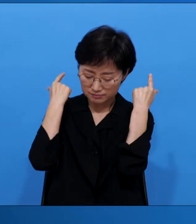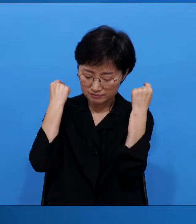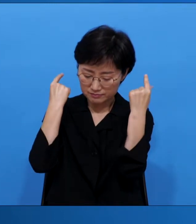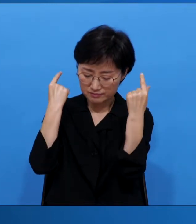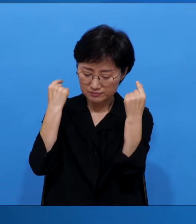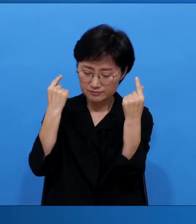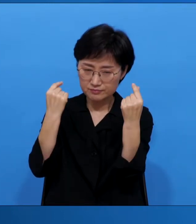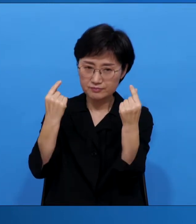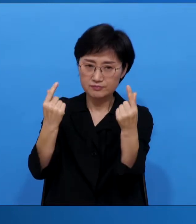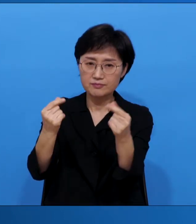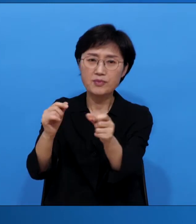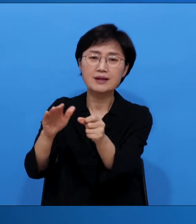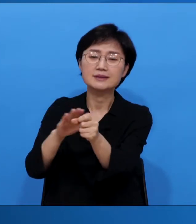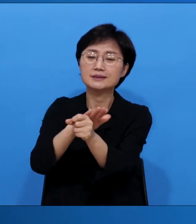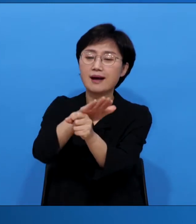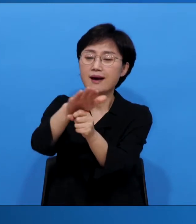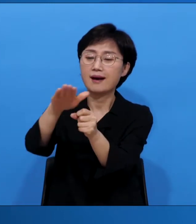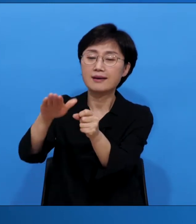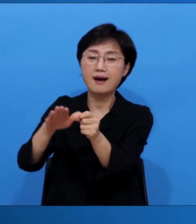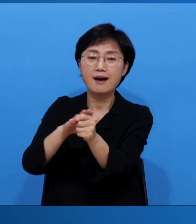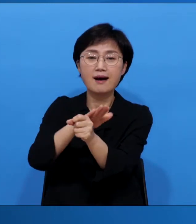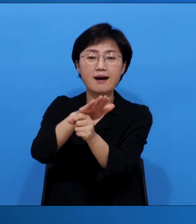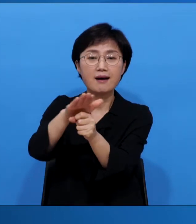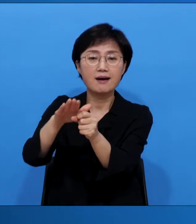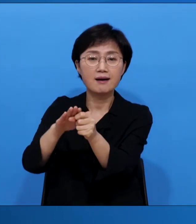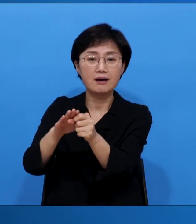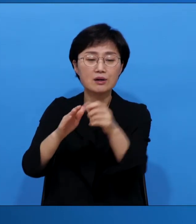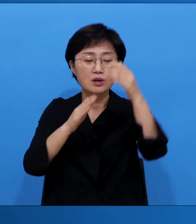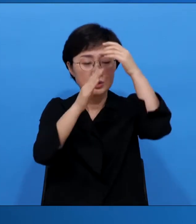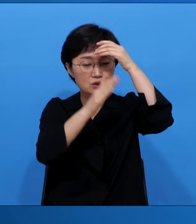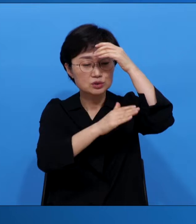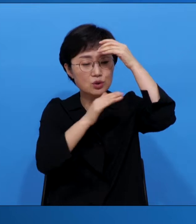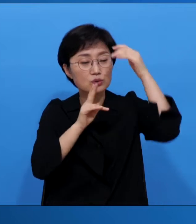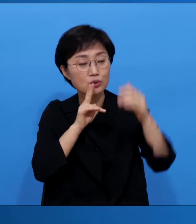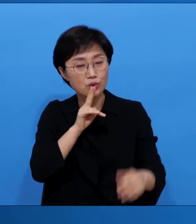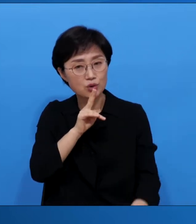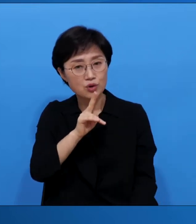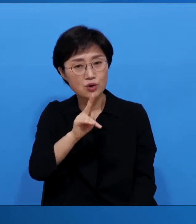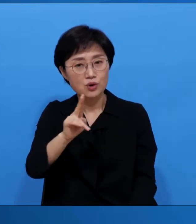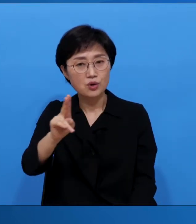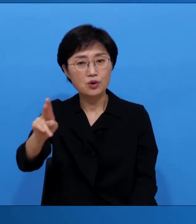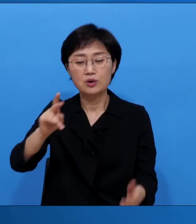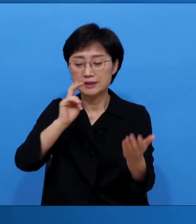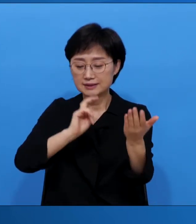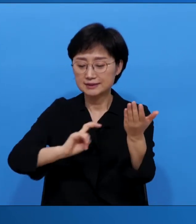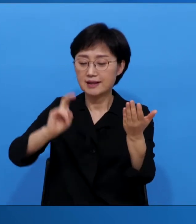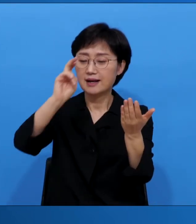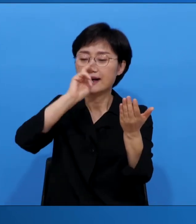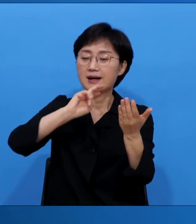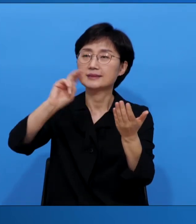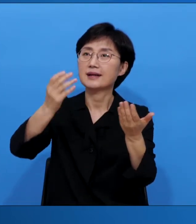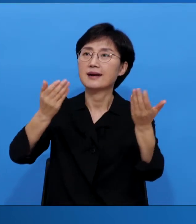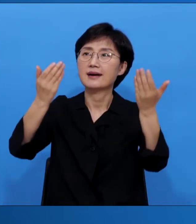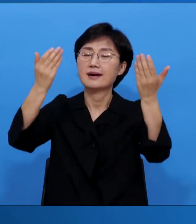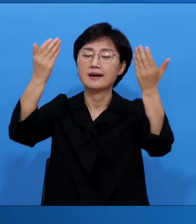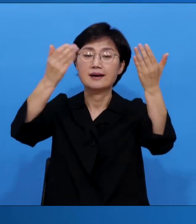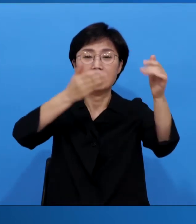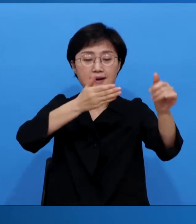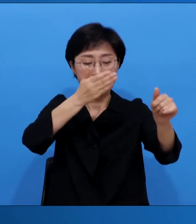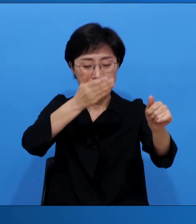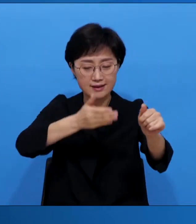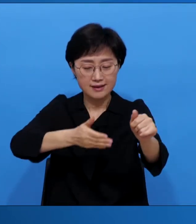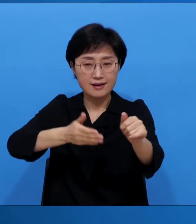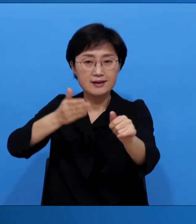영원히 변치 않는 사랑 성도여